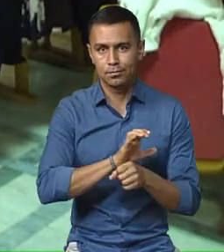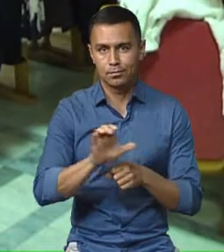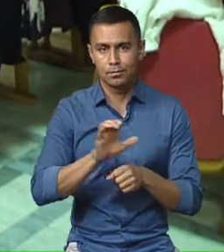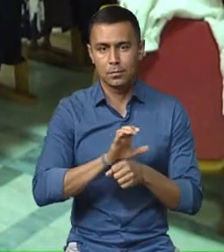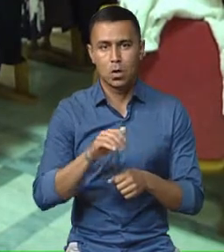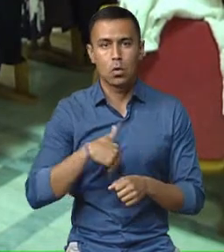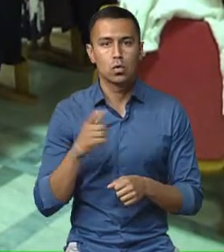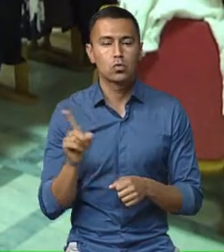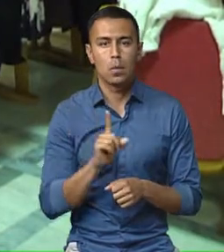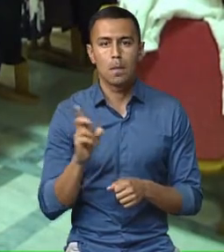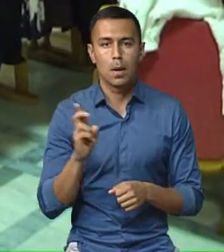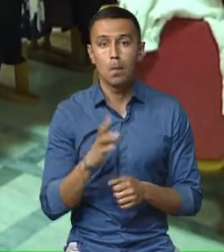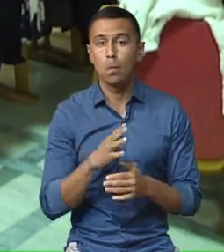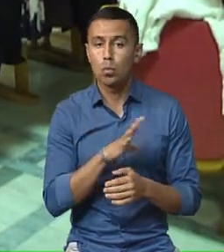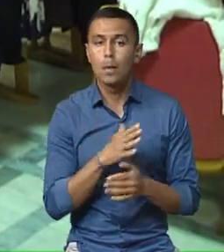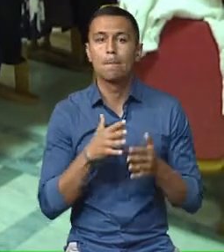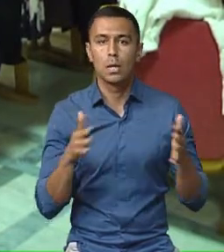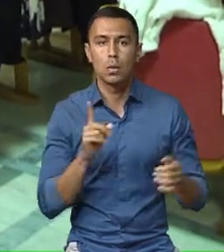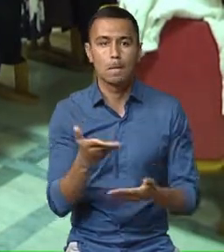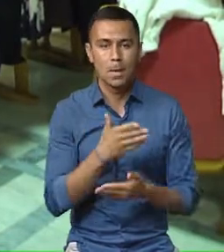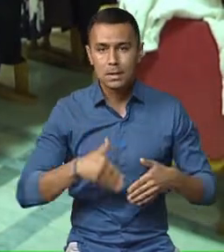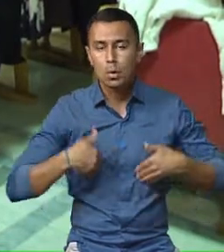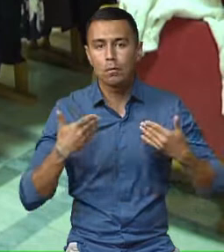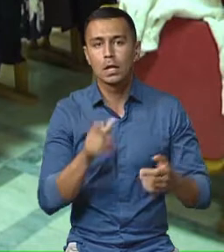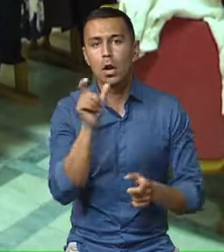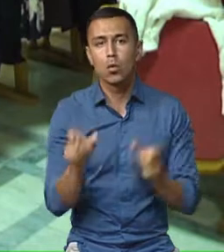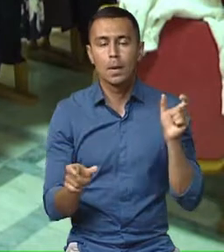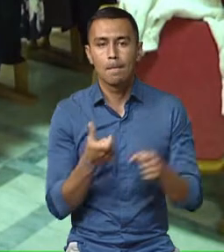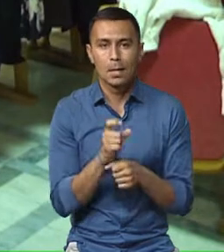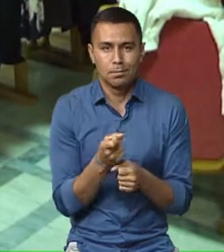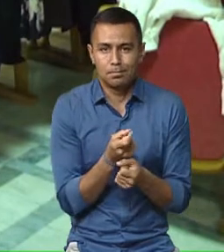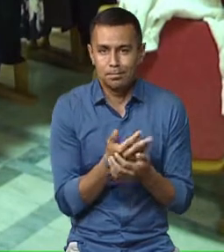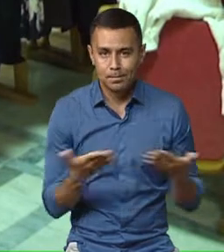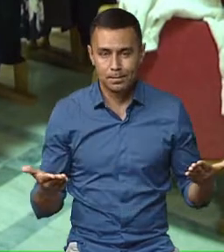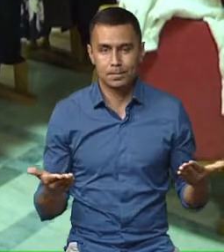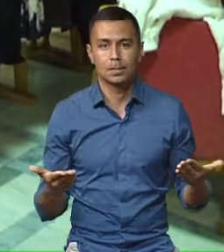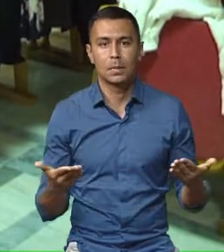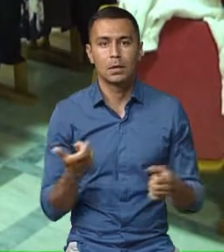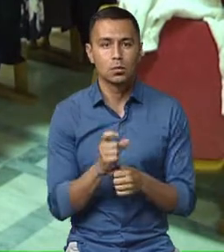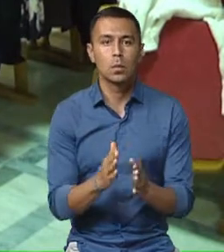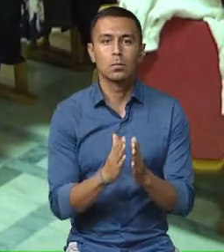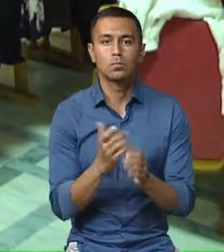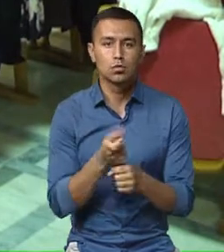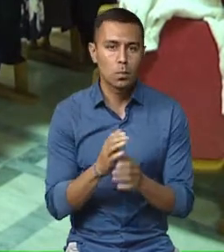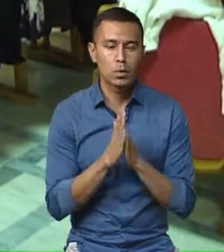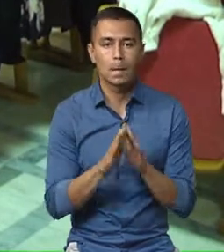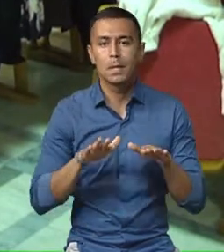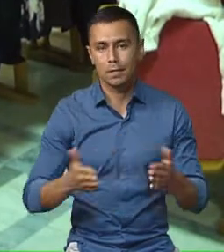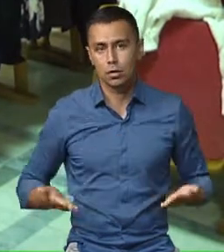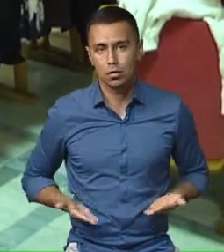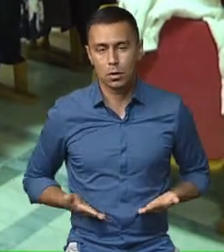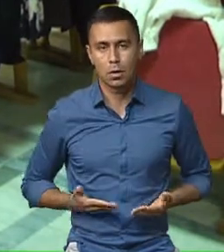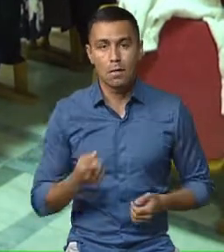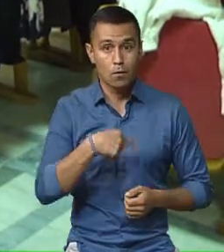звичайно, щоб більше було, щоб ми запропонували людям більш насичений асортимент. Дуже просимо місцевих жителів,